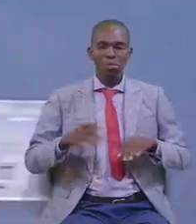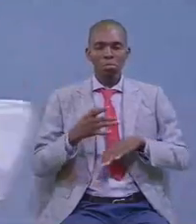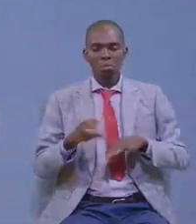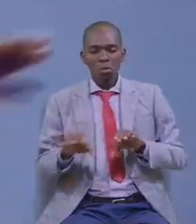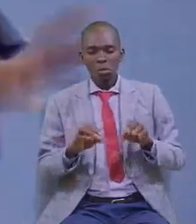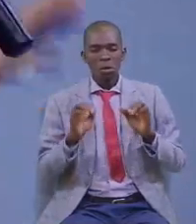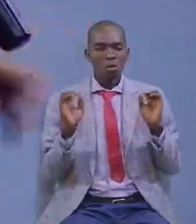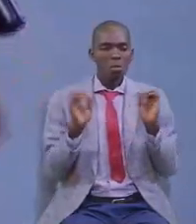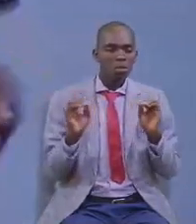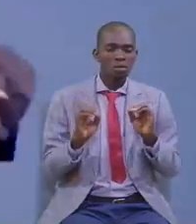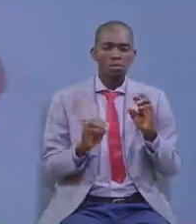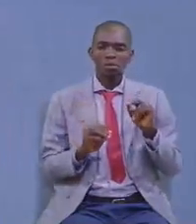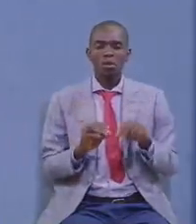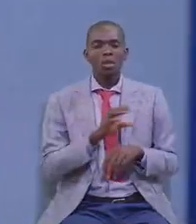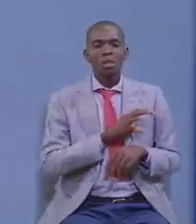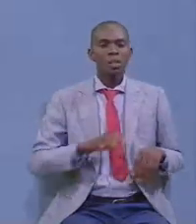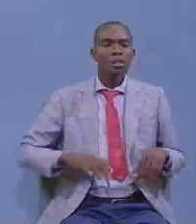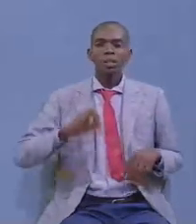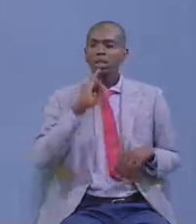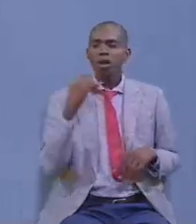Christ est toujours à l'œuvre.